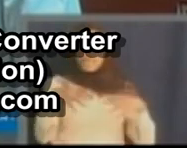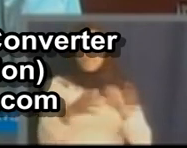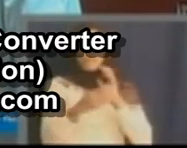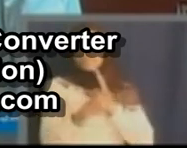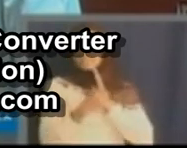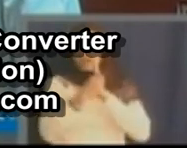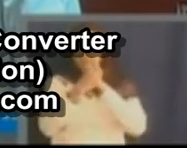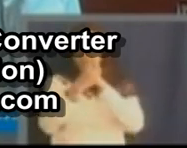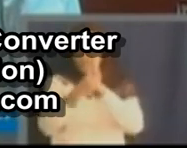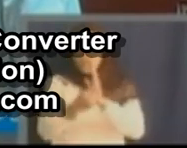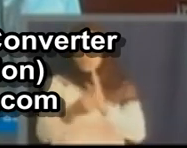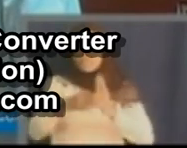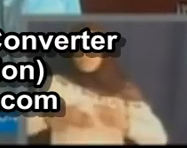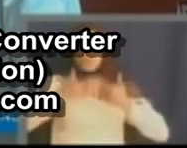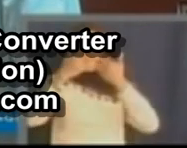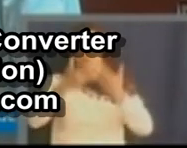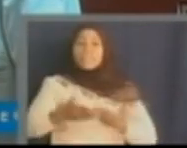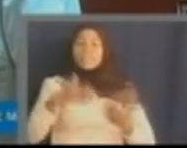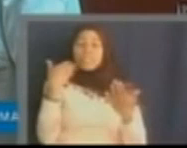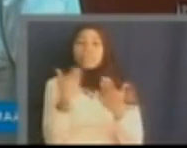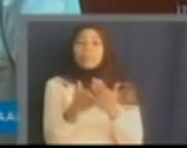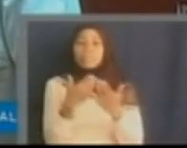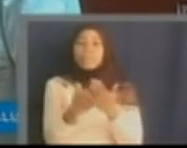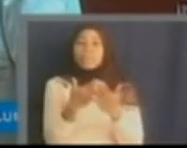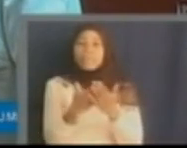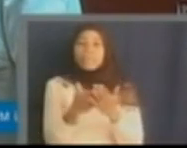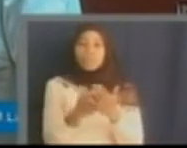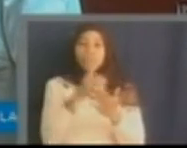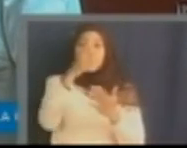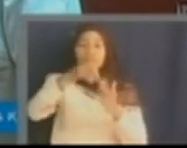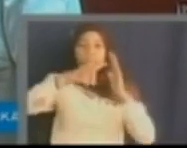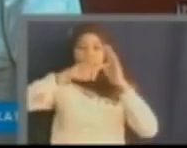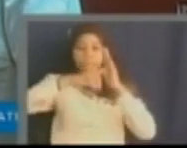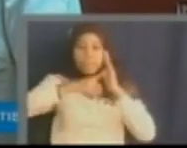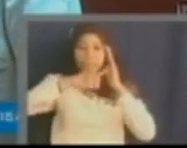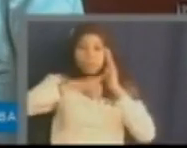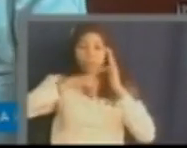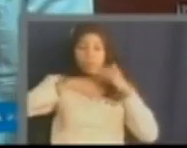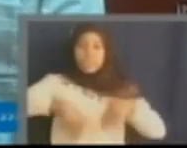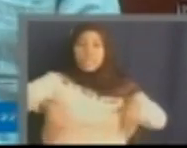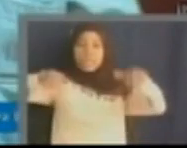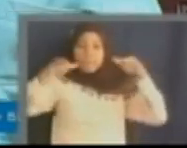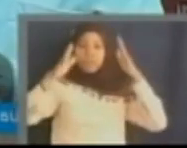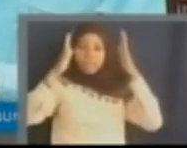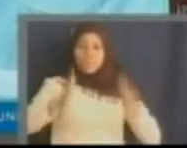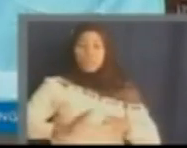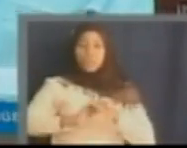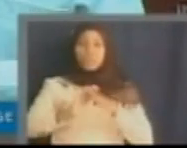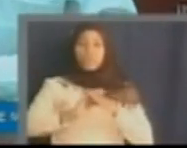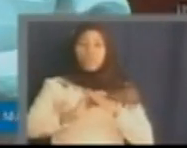Kanuni za bunge maalum kwenye kamati ya kanuni na haki za